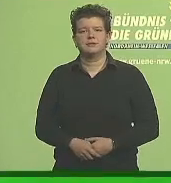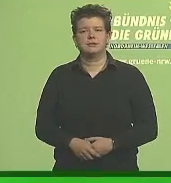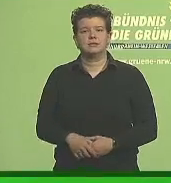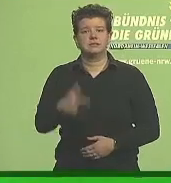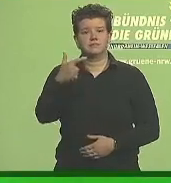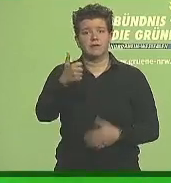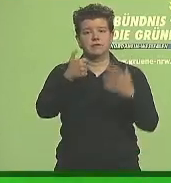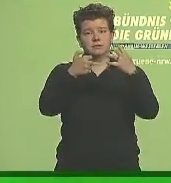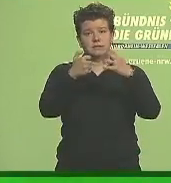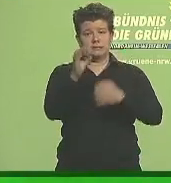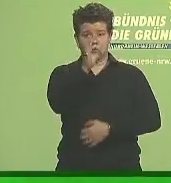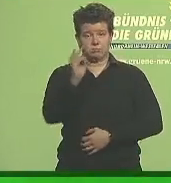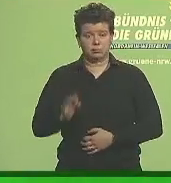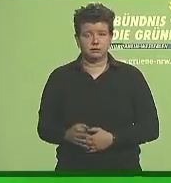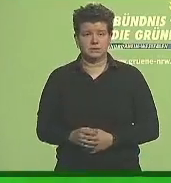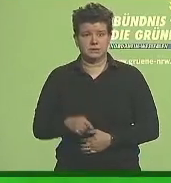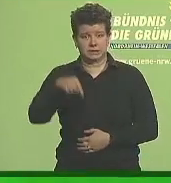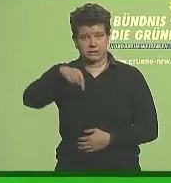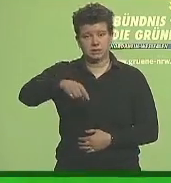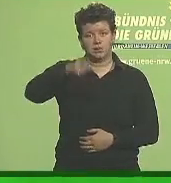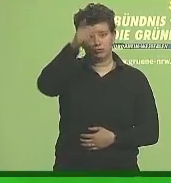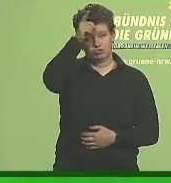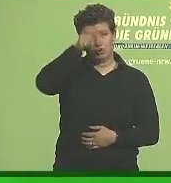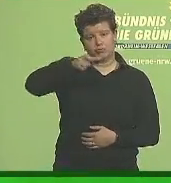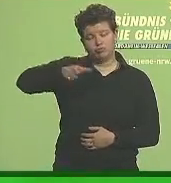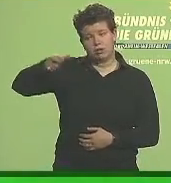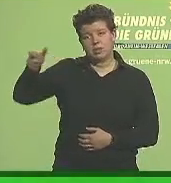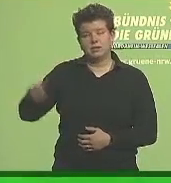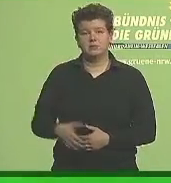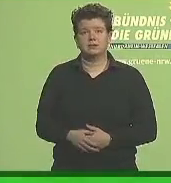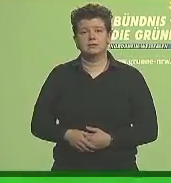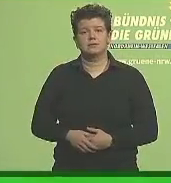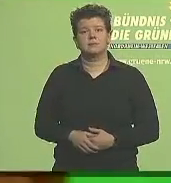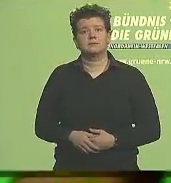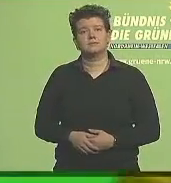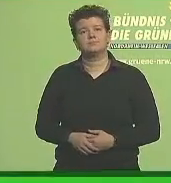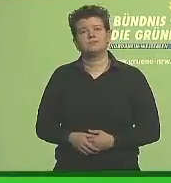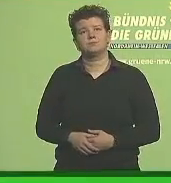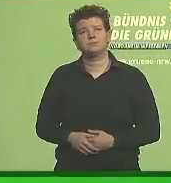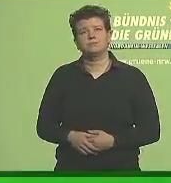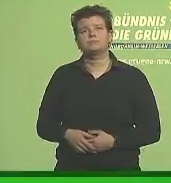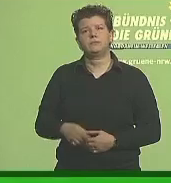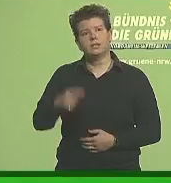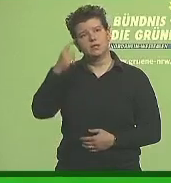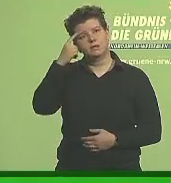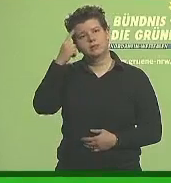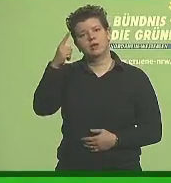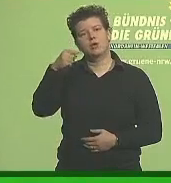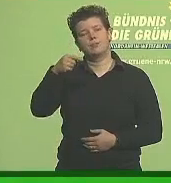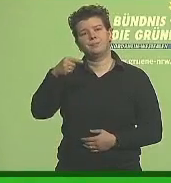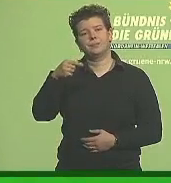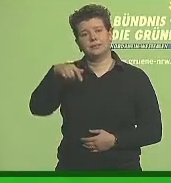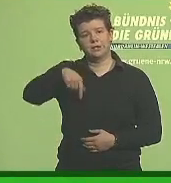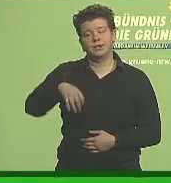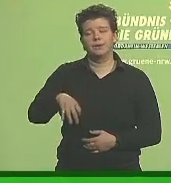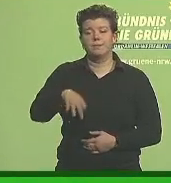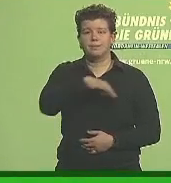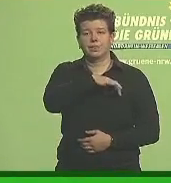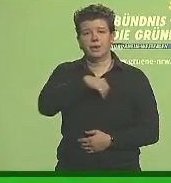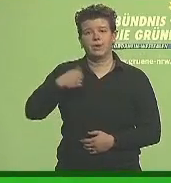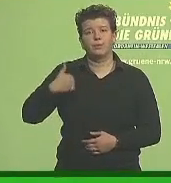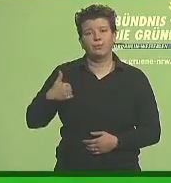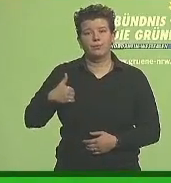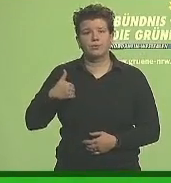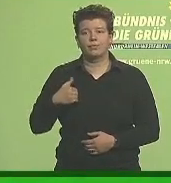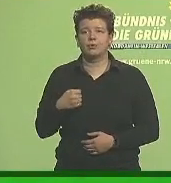62% der Deutschen, das hat der letzte Deutschland-Trend belegt, sagen, Bündnis 90 Die Grünen sind die kompetenteste Partei